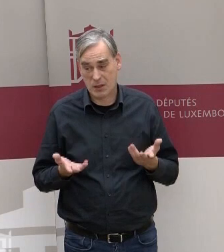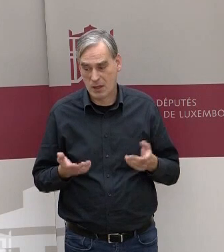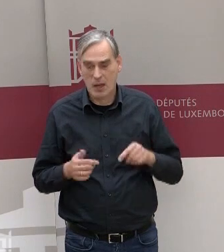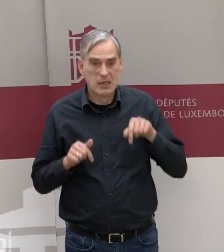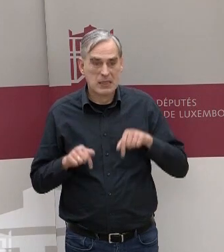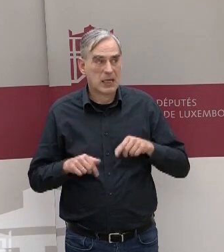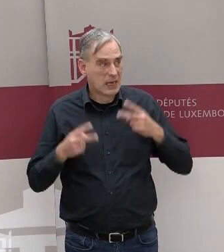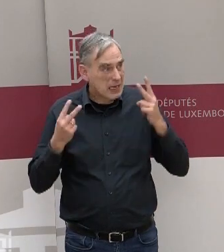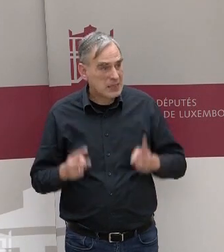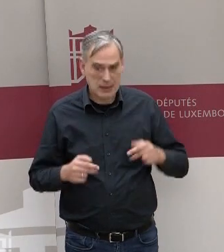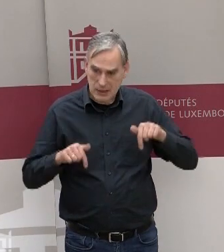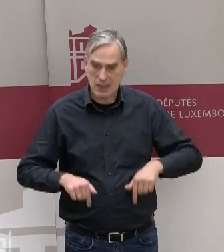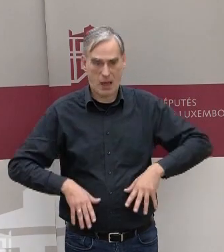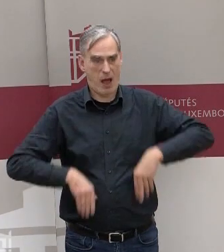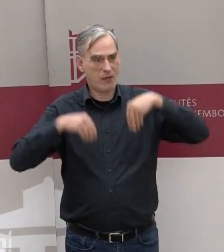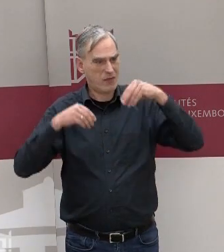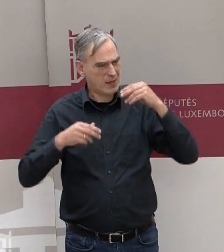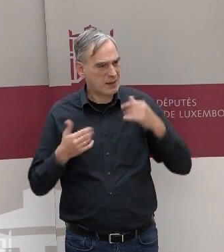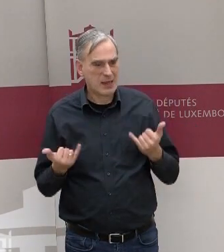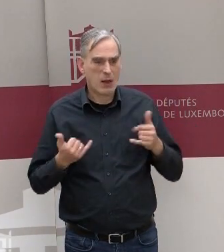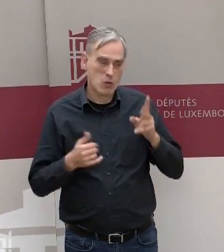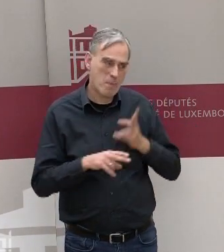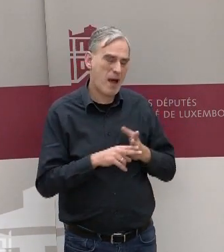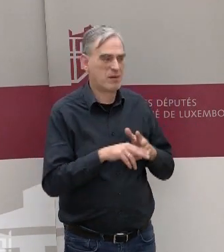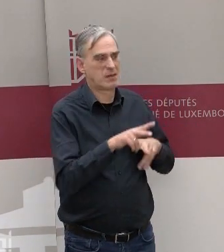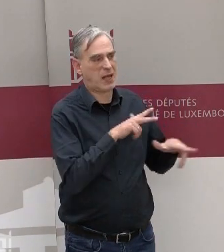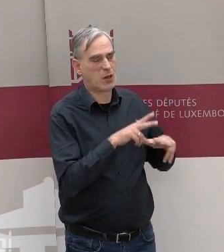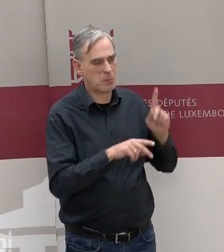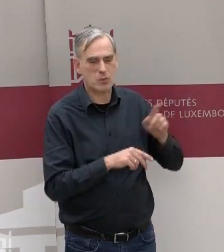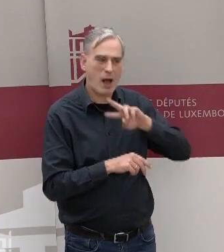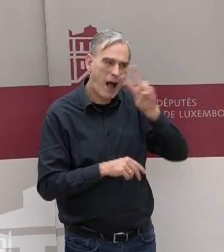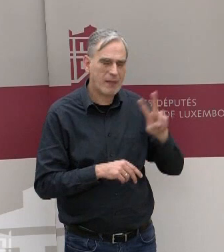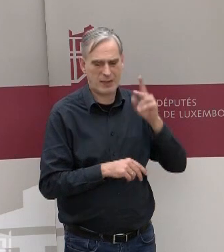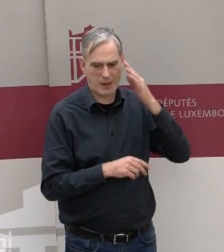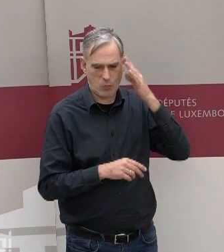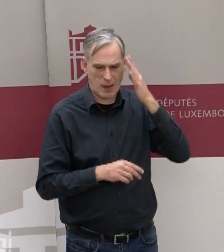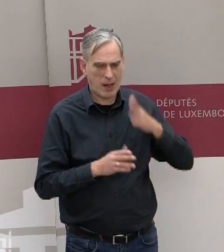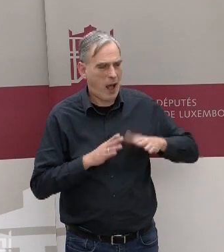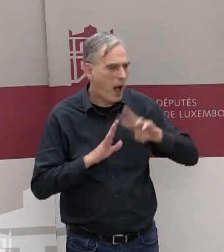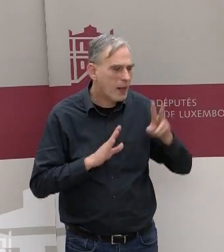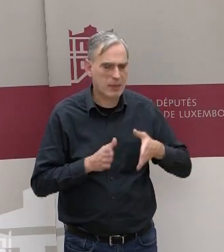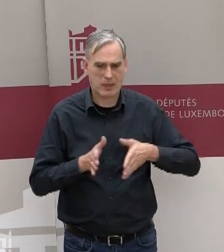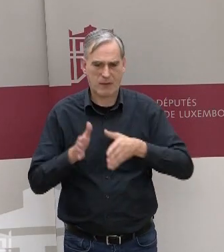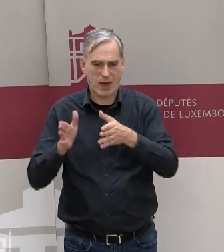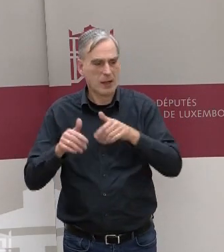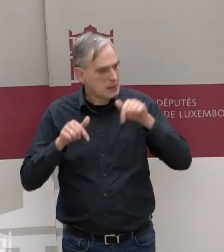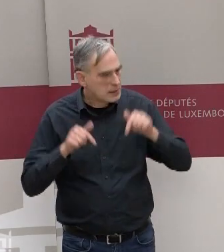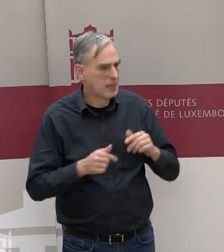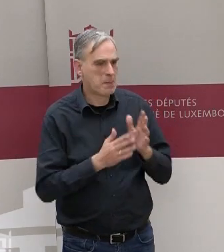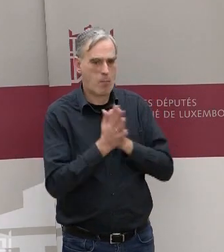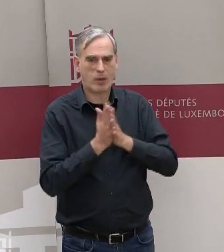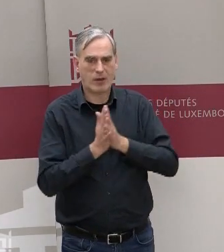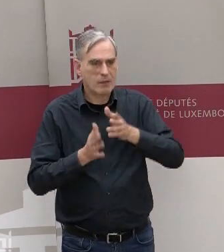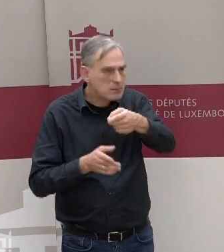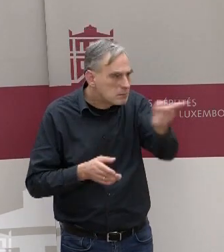Hier muss die Regierung unserer Meinung nach also einer Weh erfahren, für die Leute ein Lohnacht zum Spuren zu motivieren. Die Regierung wird mit dem Gaspreisdeckel, wie er